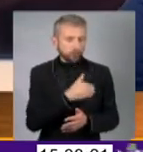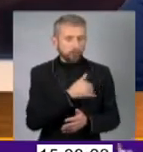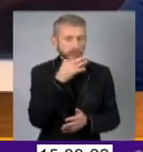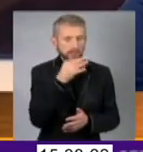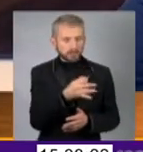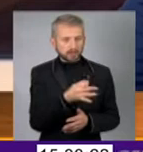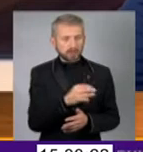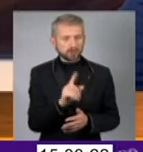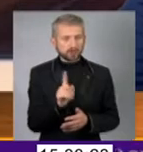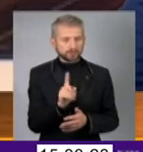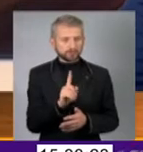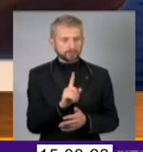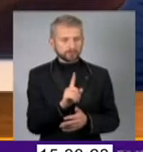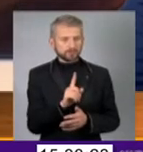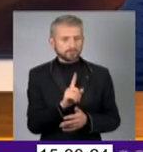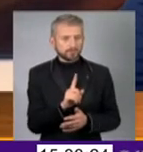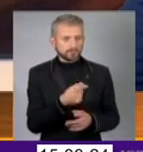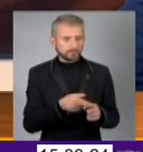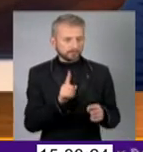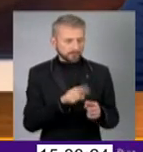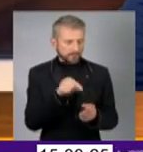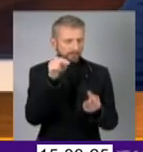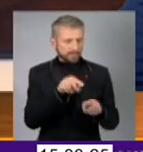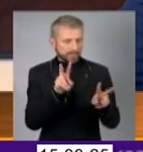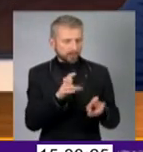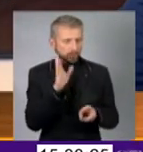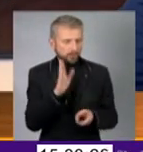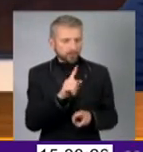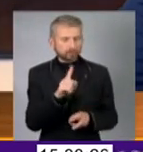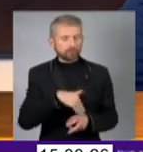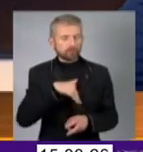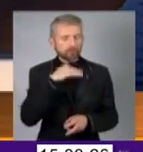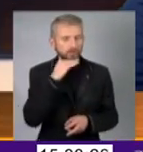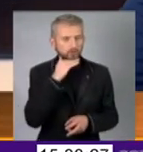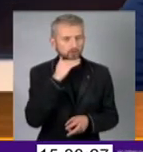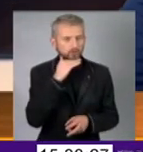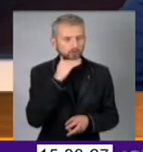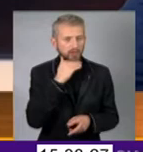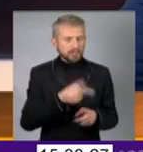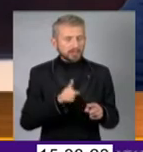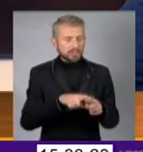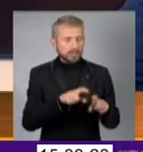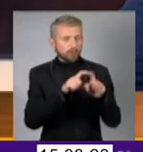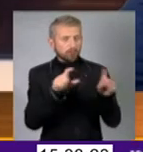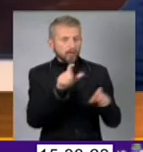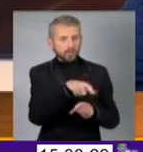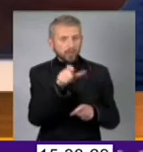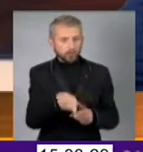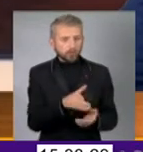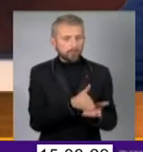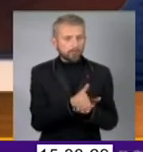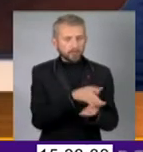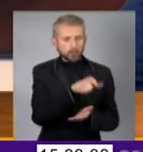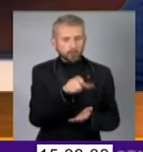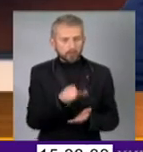сказати, що, бо це в тему буде, що достатньо ця компанія, люди, персонал, які працюють